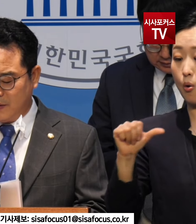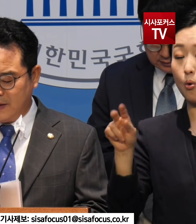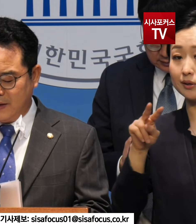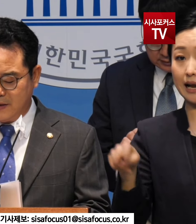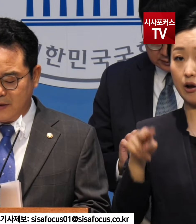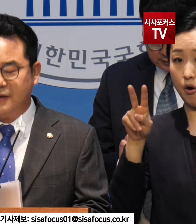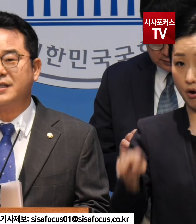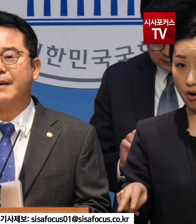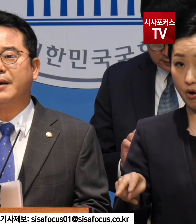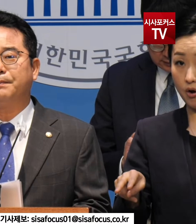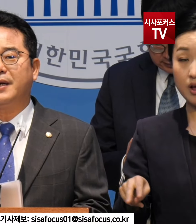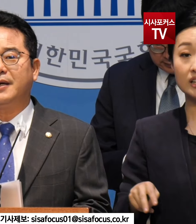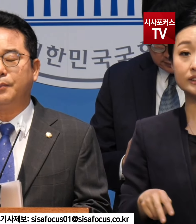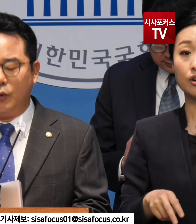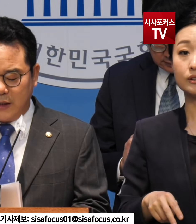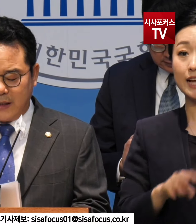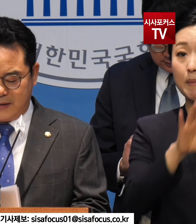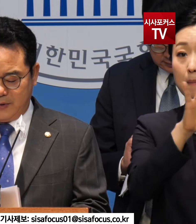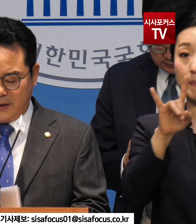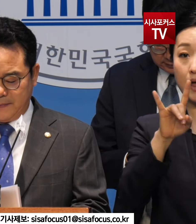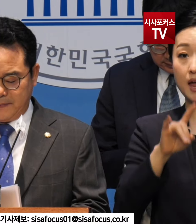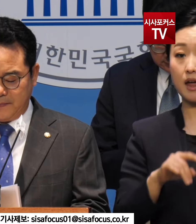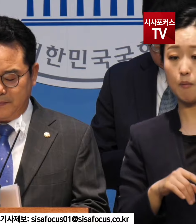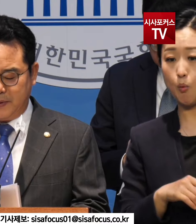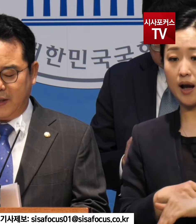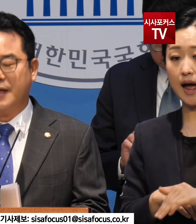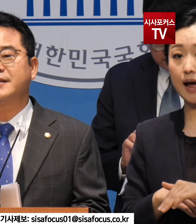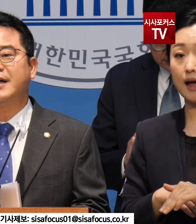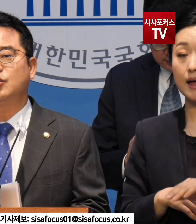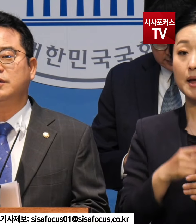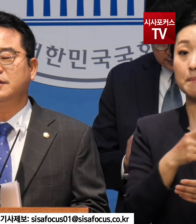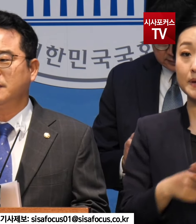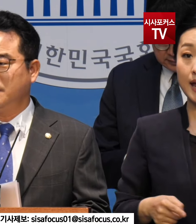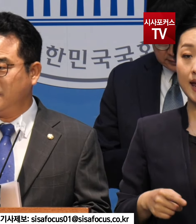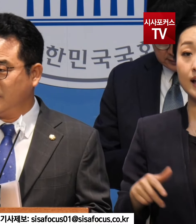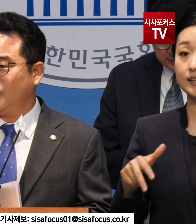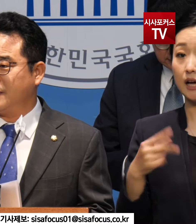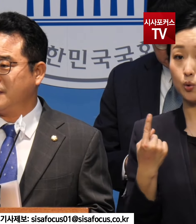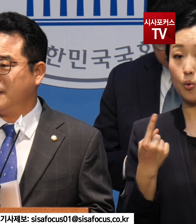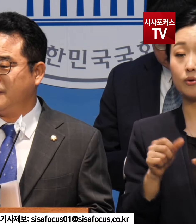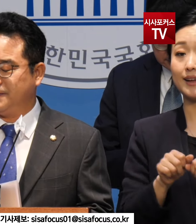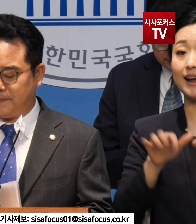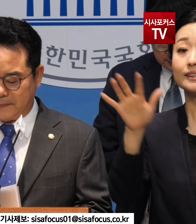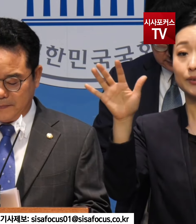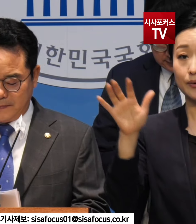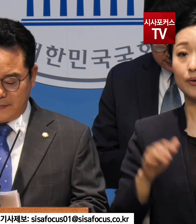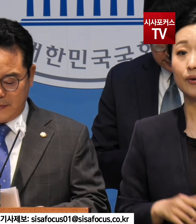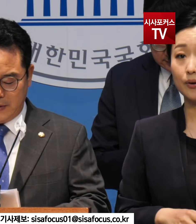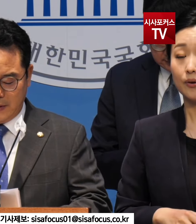0.005달러로 1,400배 폭락했습니다. 피해액 4조는 어디로 갔을까요?